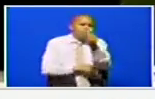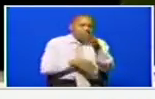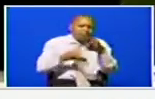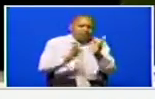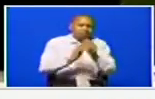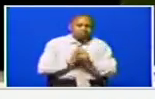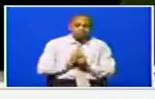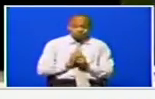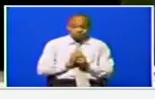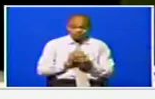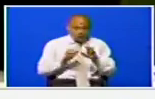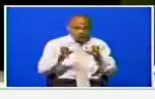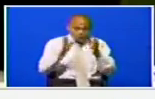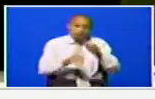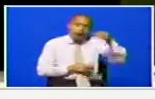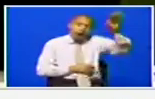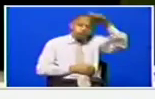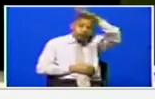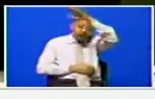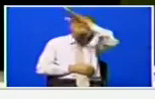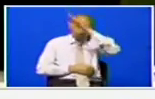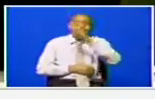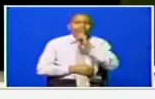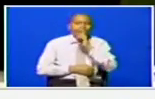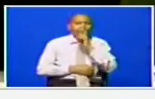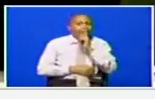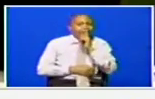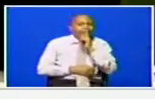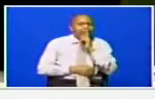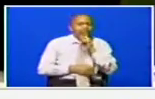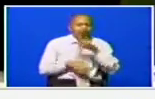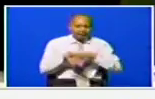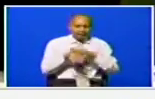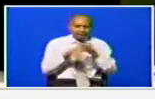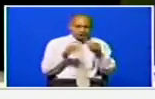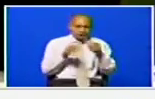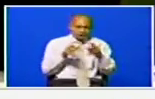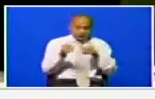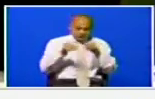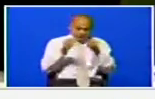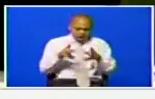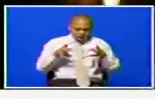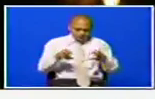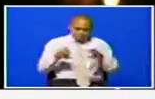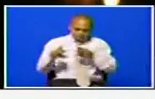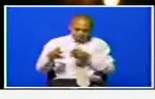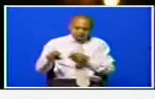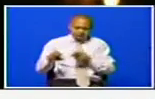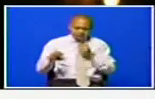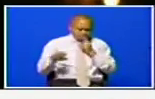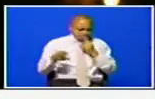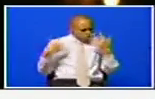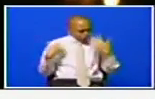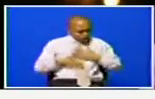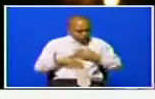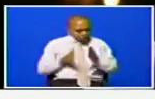wajua sasa wale wa nje. Naam. Jambo ambalo litafika kwa editor na lipate nafasi katika hewani ni jambo la